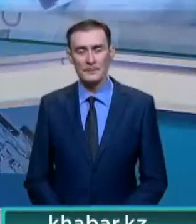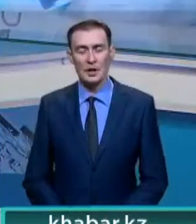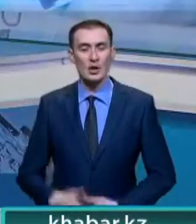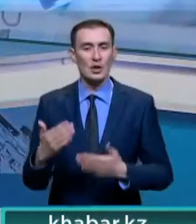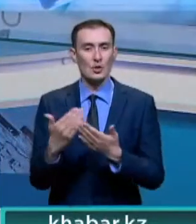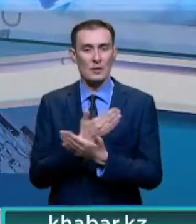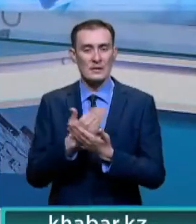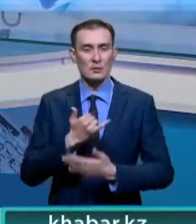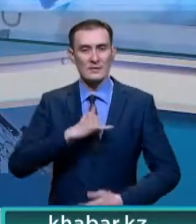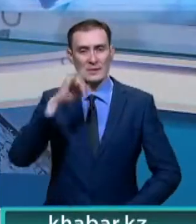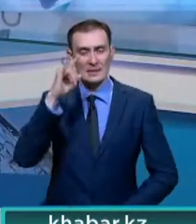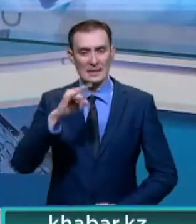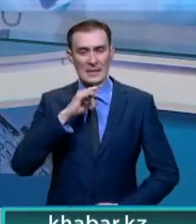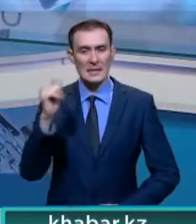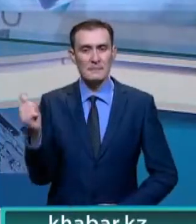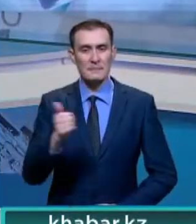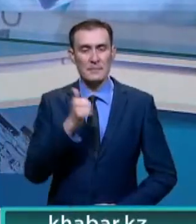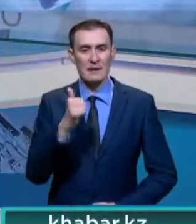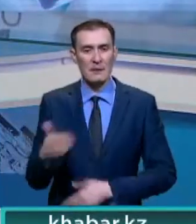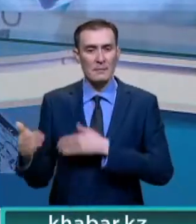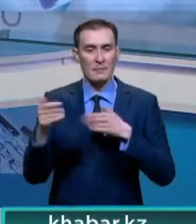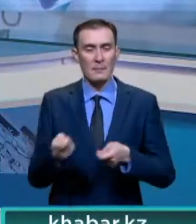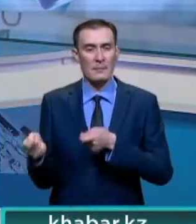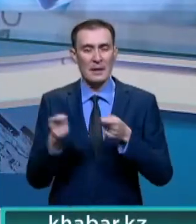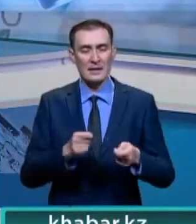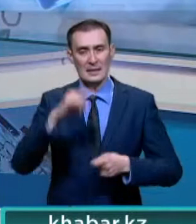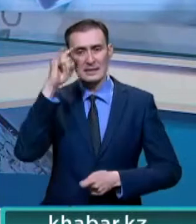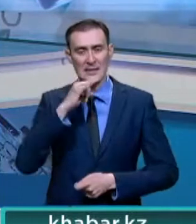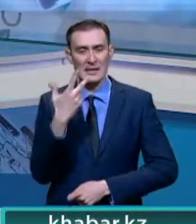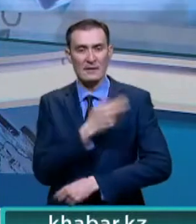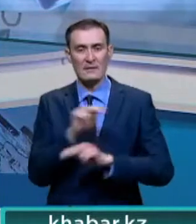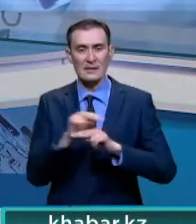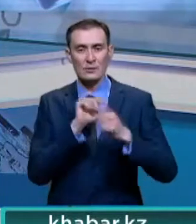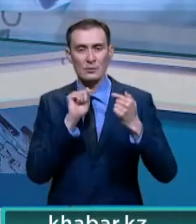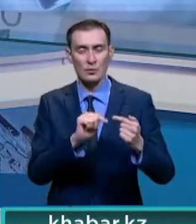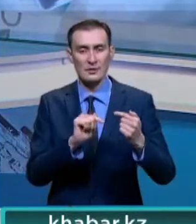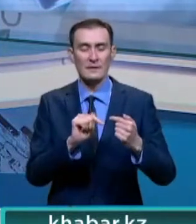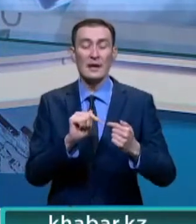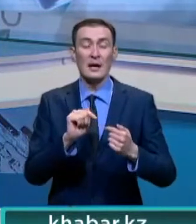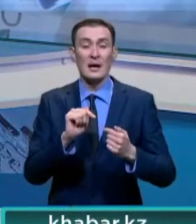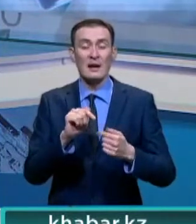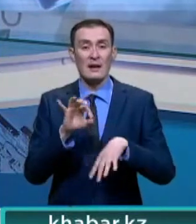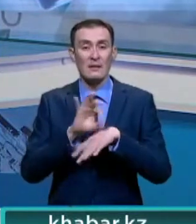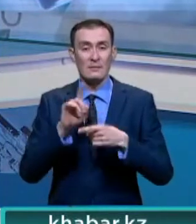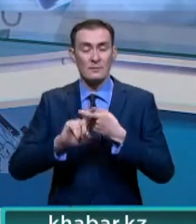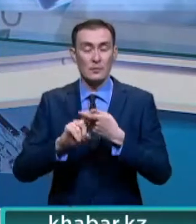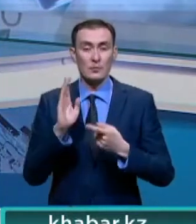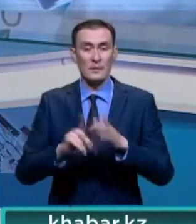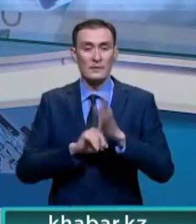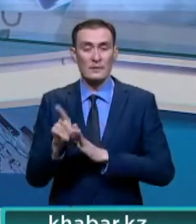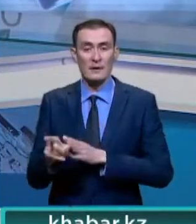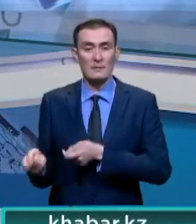И к новостям в нашей стране. Первая партия казахстанской вакцины против коронавируса «КазВак» поступит на склады